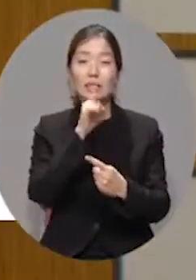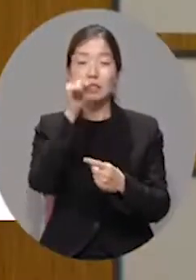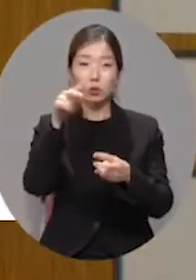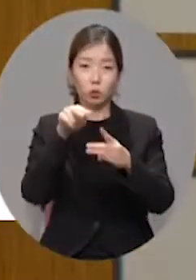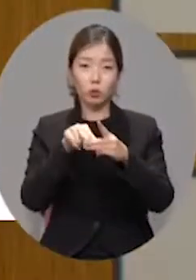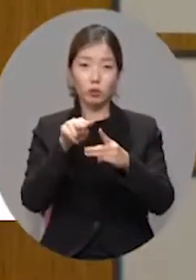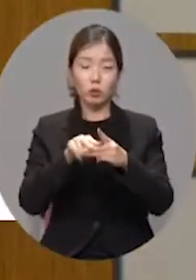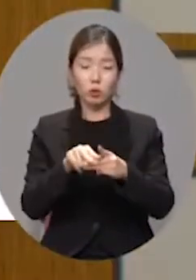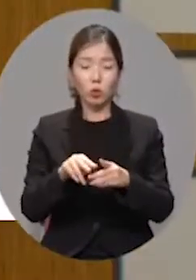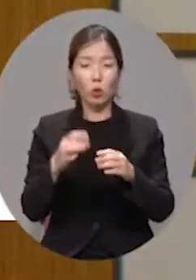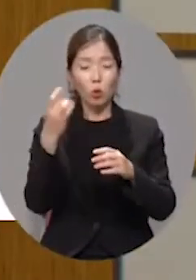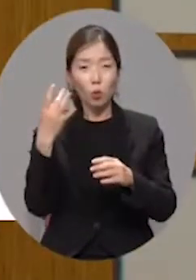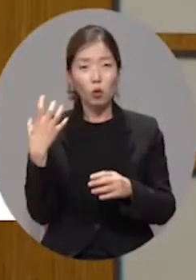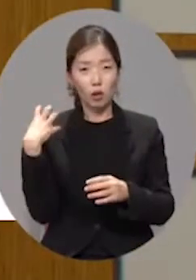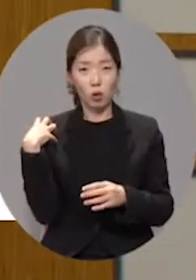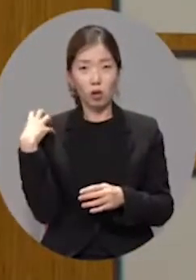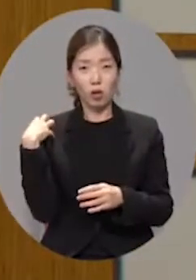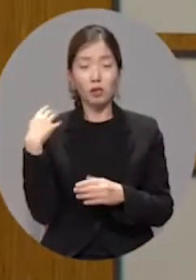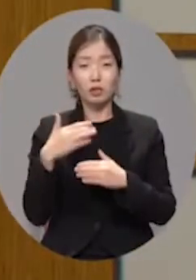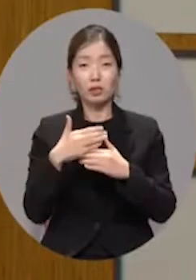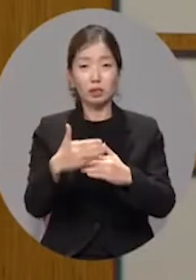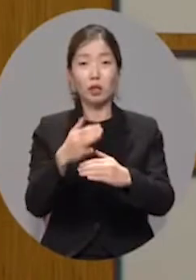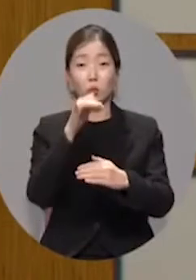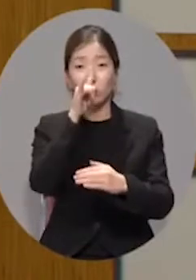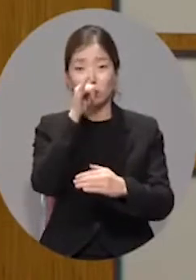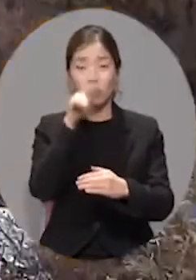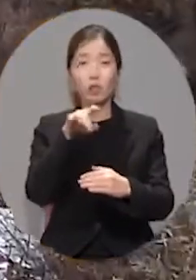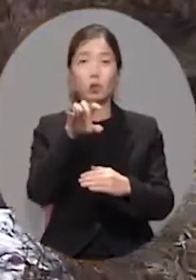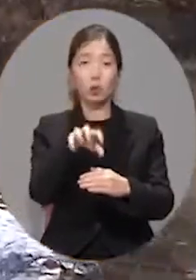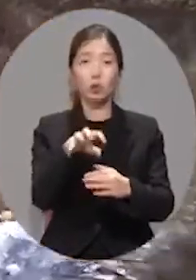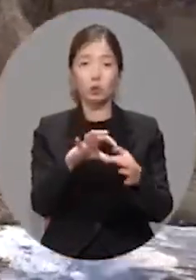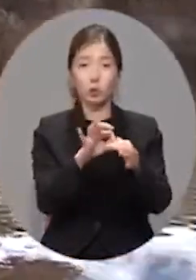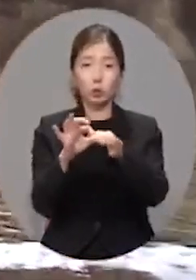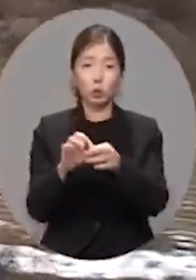신고센터도 제 역할을 톡톡히 하고 있는데 이곳을 통해